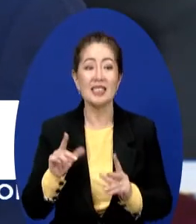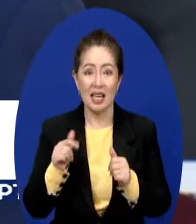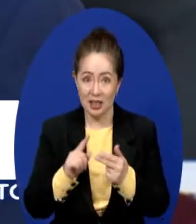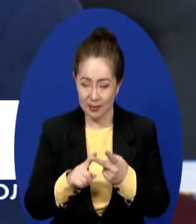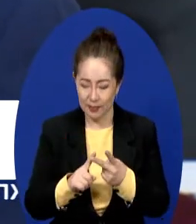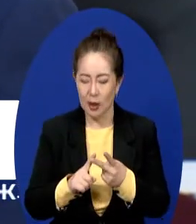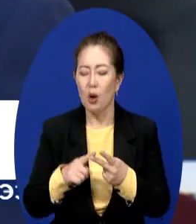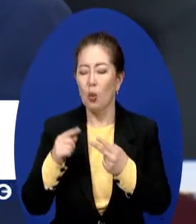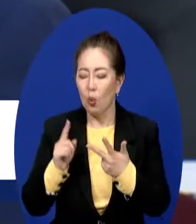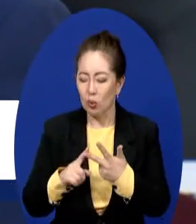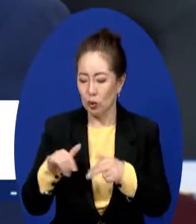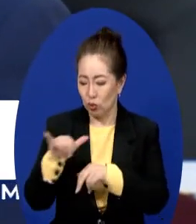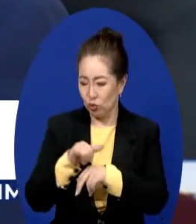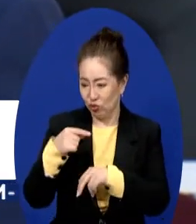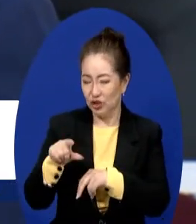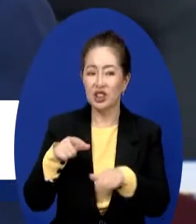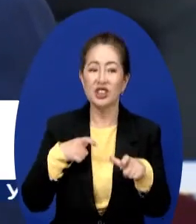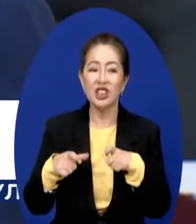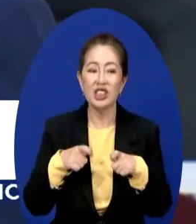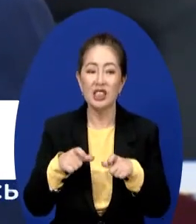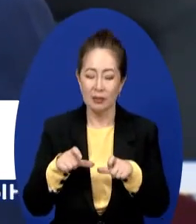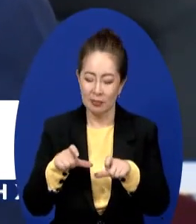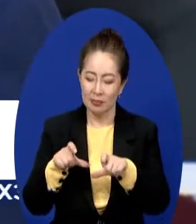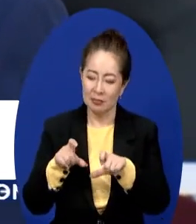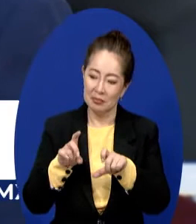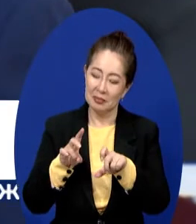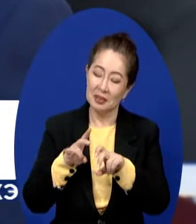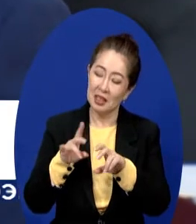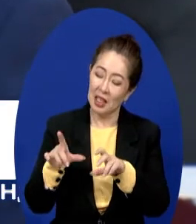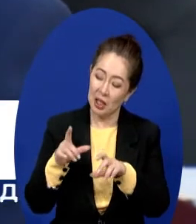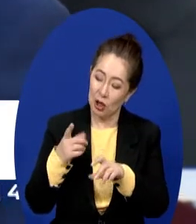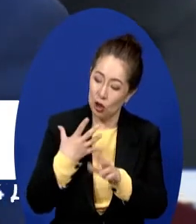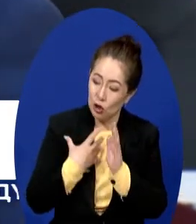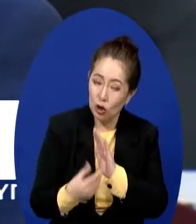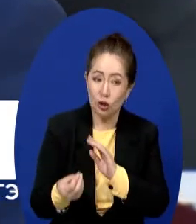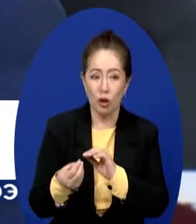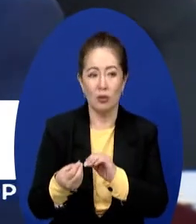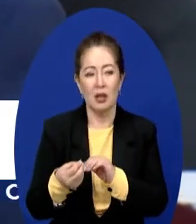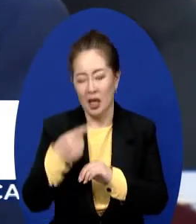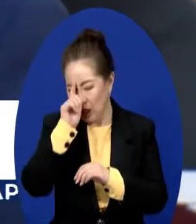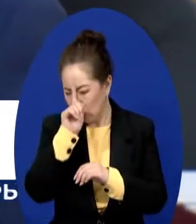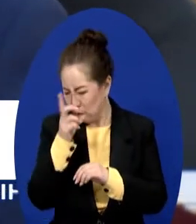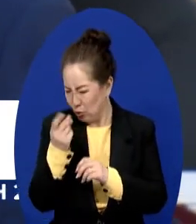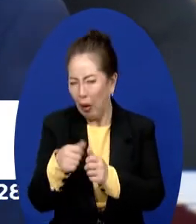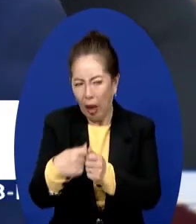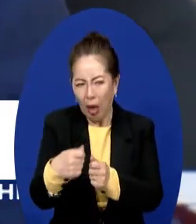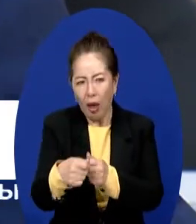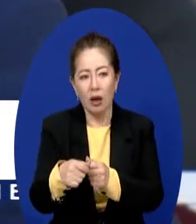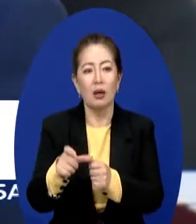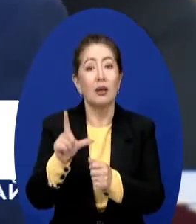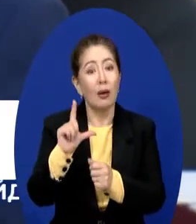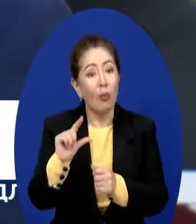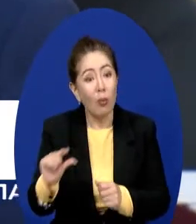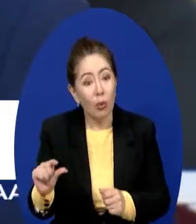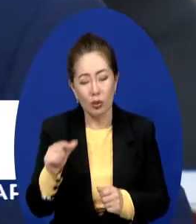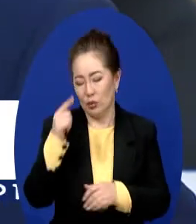орх орны эдийн засгийн нөлөөлж байгаа эрүүл мэндийн салбар зарцуулж байгаа ийм зардал буурснараа энэ улс орны эдийн